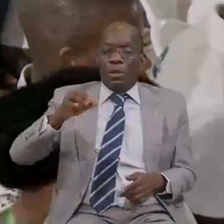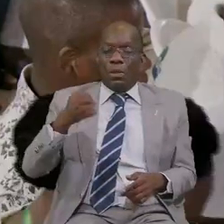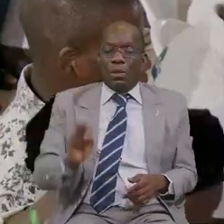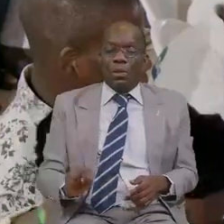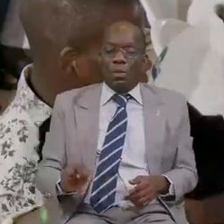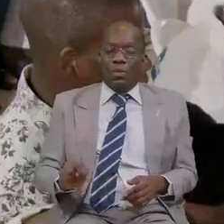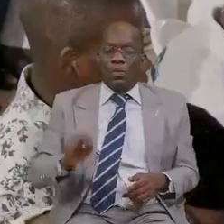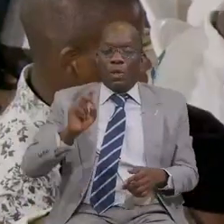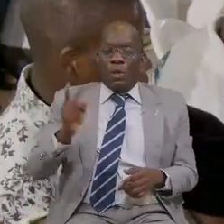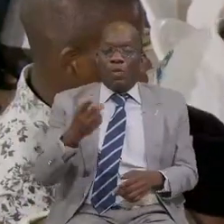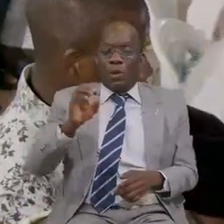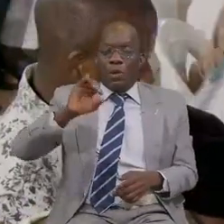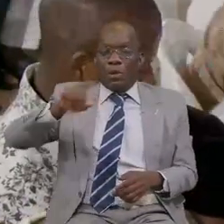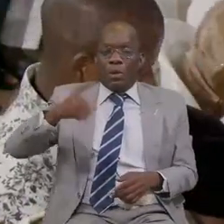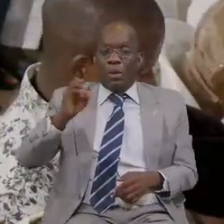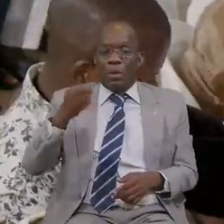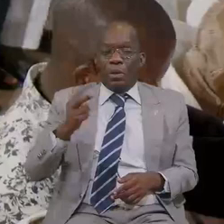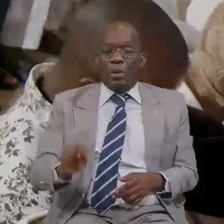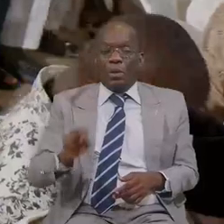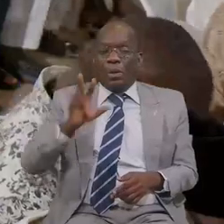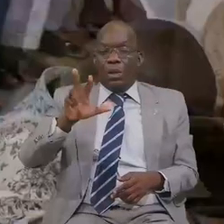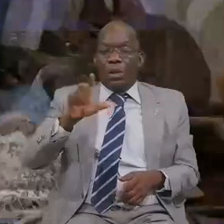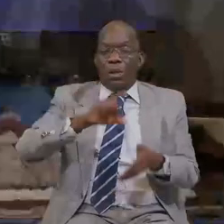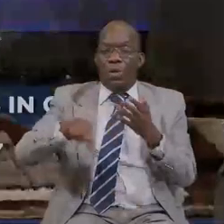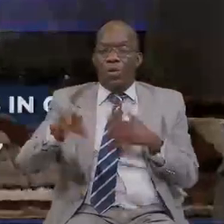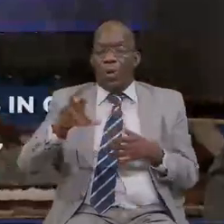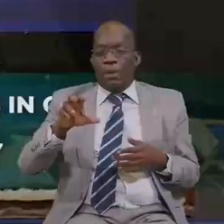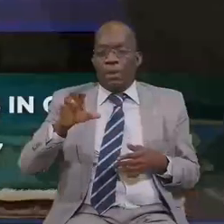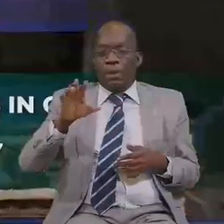1 Jean 3, 8.